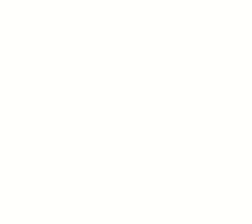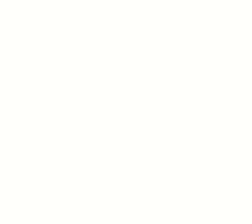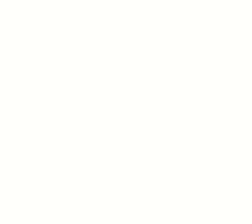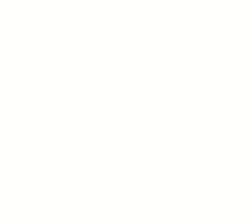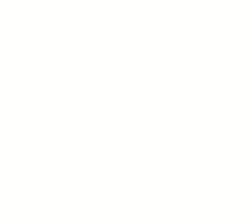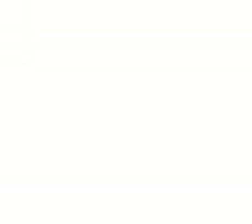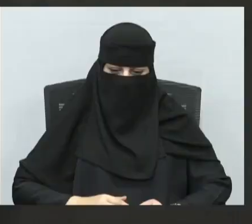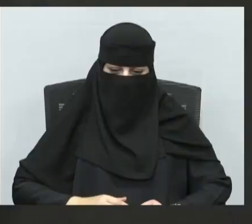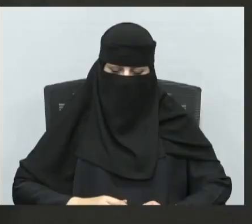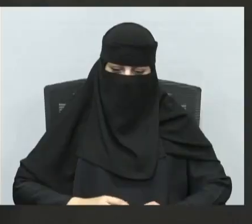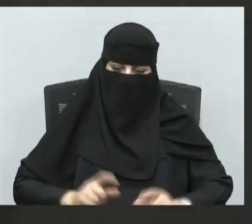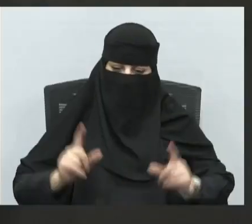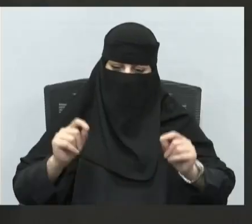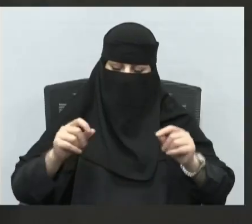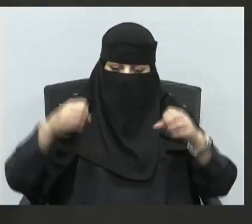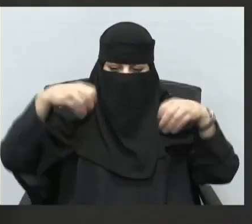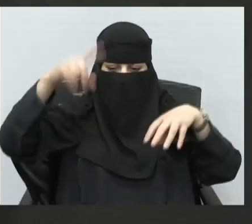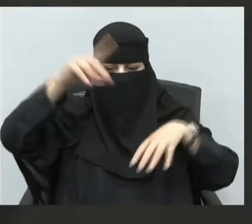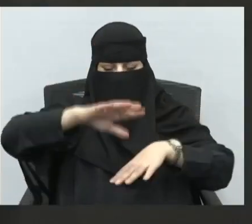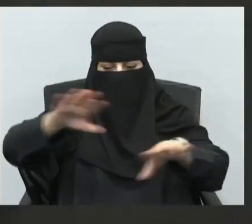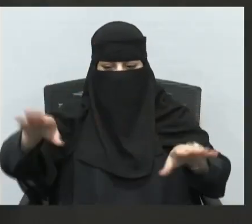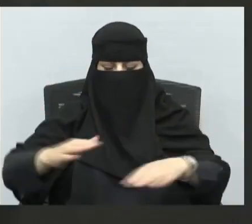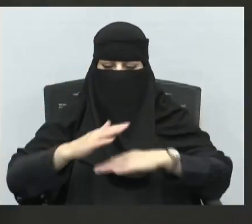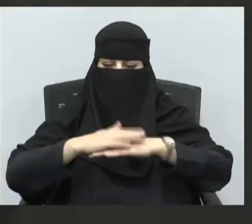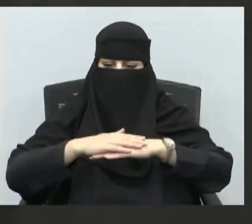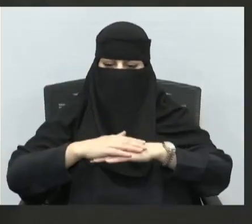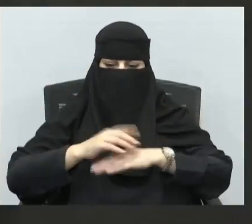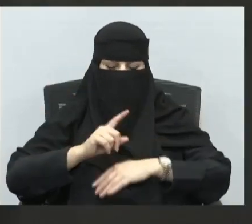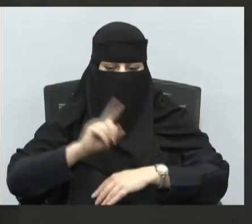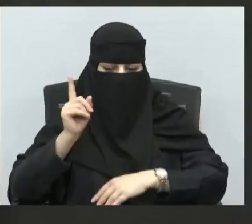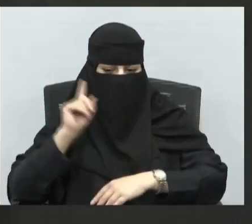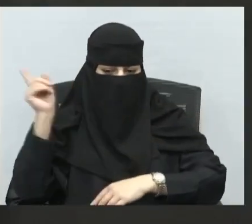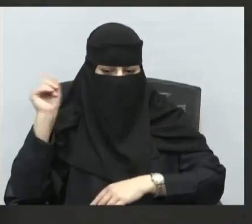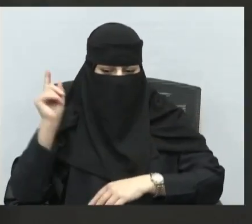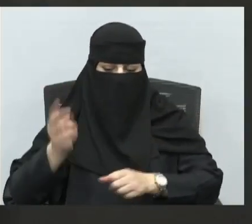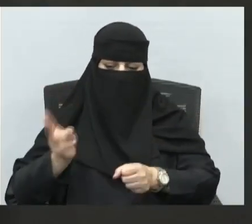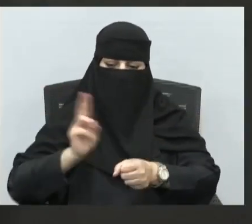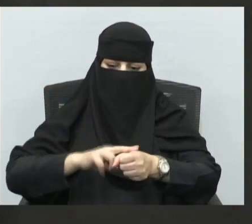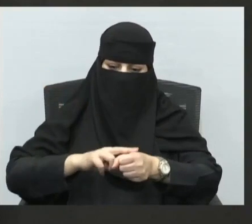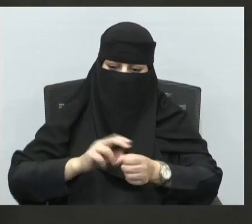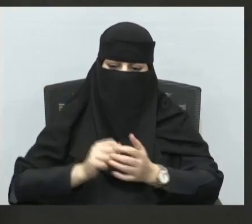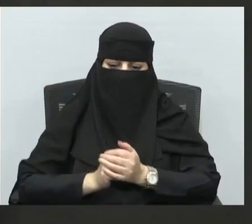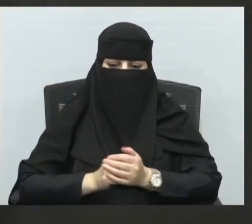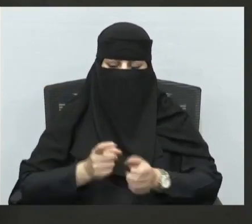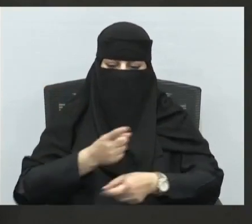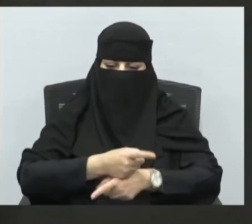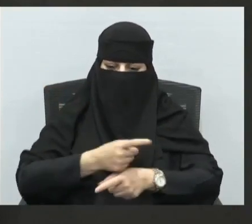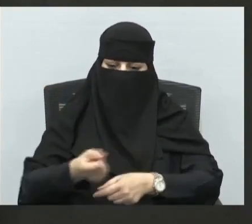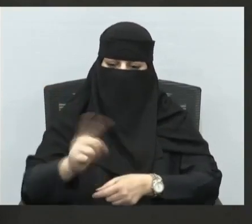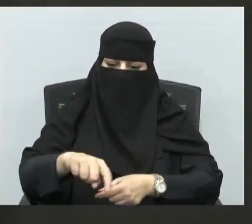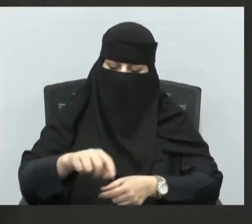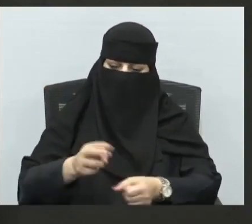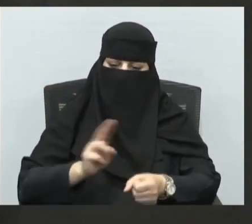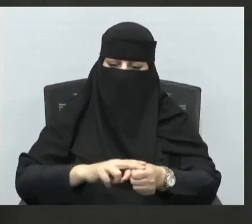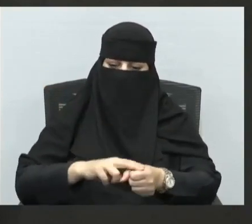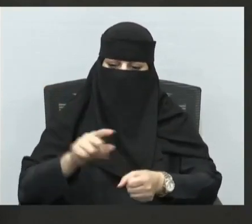الارض ممتاز بارك الله فيكم على ح الترديد بعد المعلمه مره اخرى ساقرا وانتم